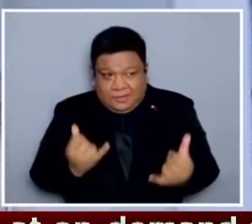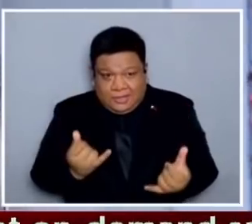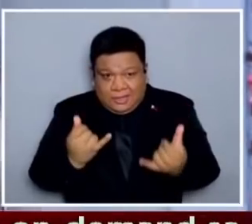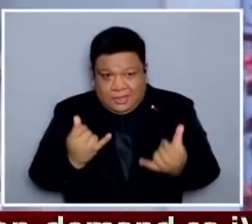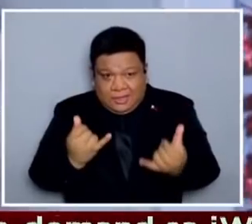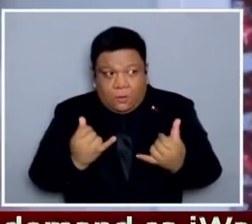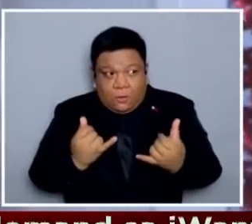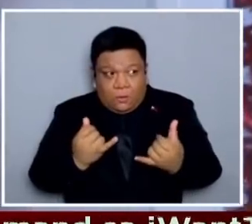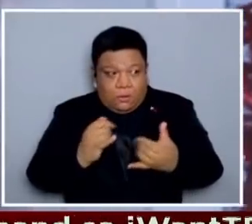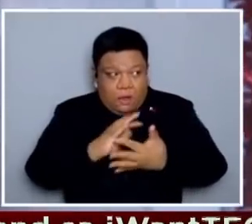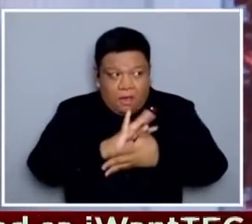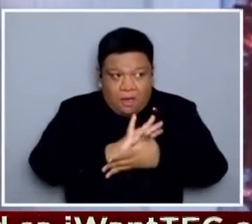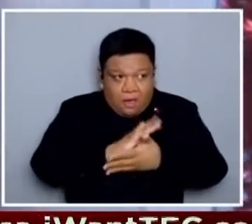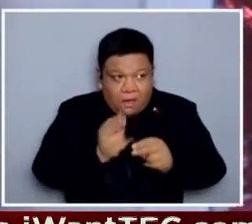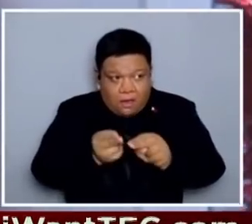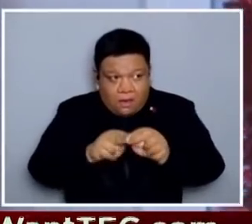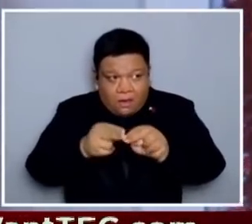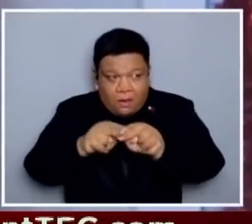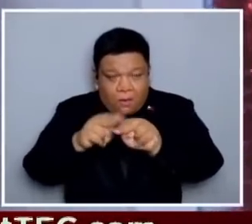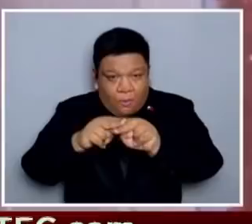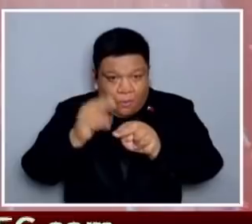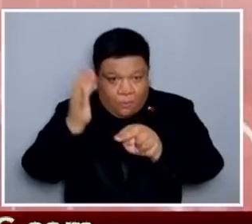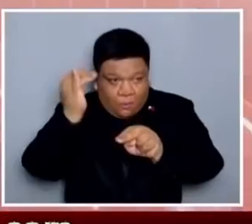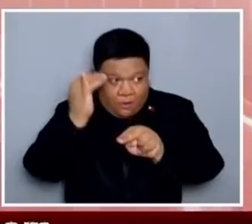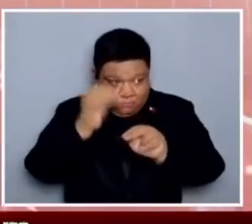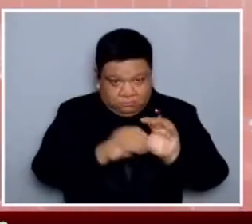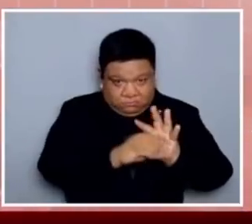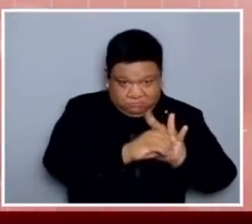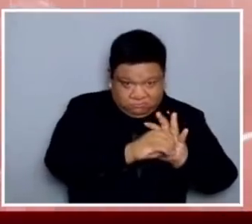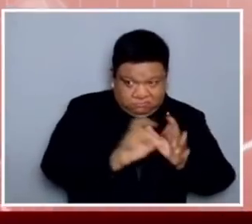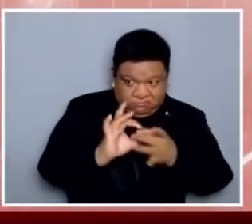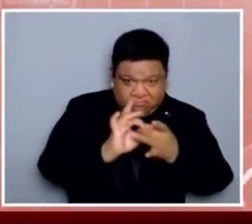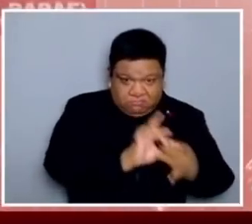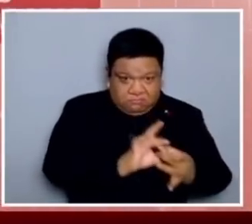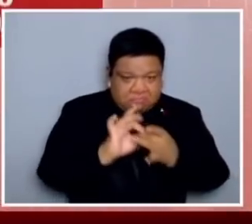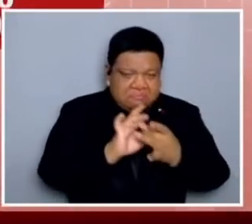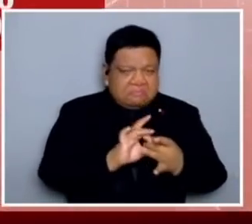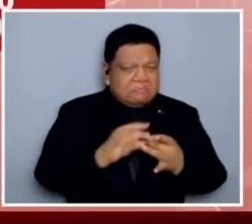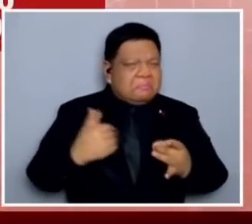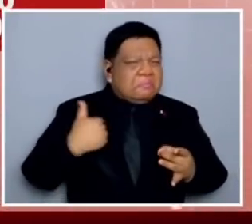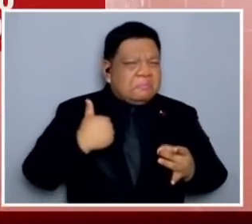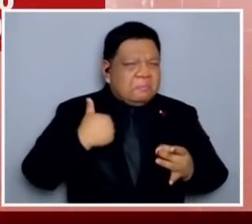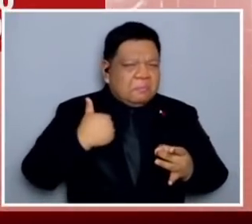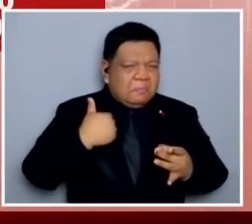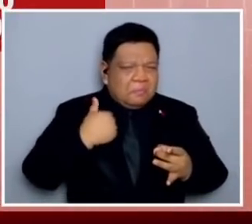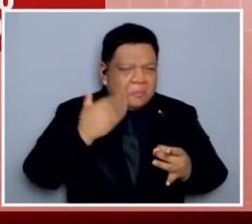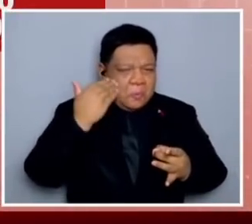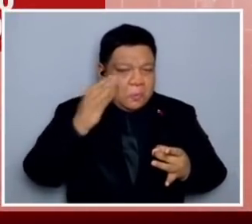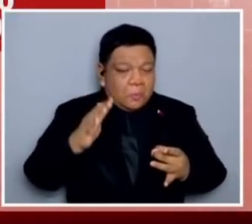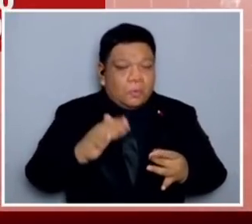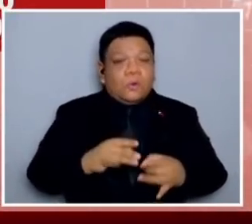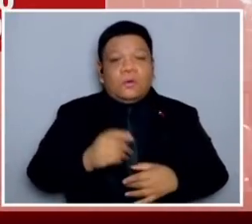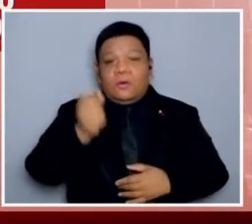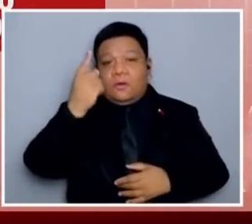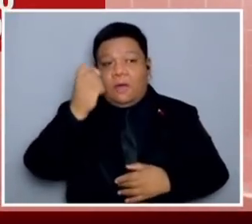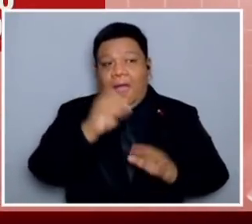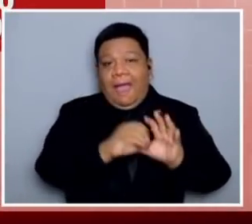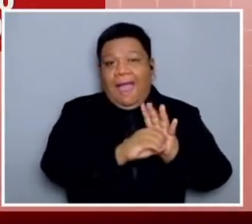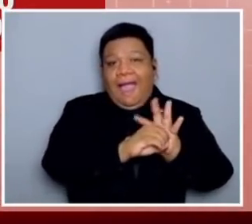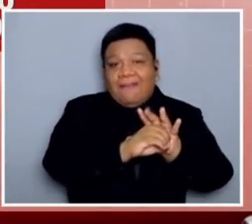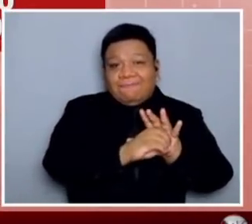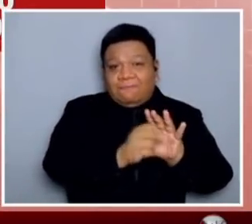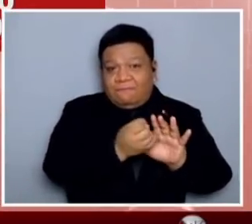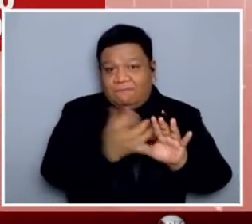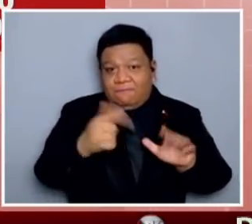sa mas nakakahawang Omicron variant. Nananatiling 4 ang kumpirmadong kaso ng COVID bunsod ng Omicron variant